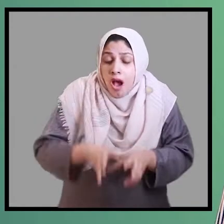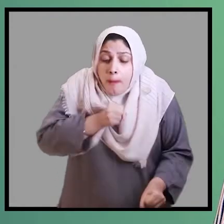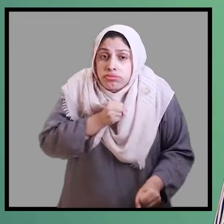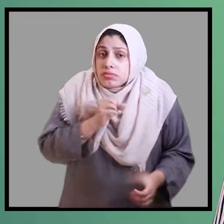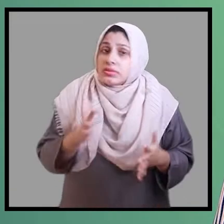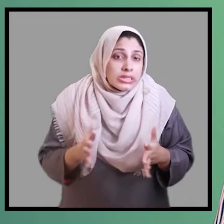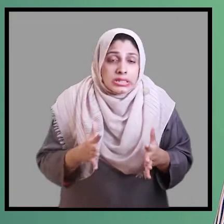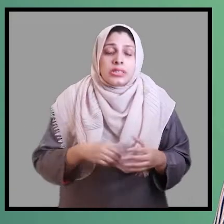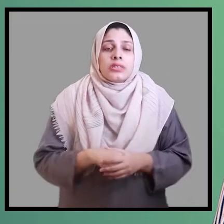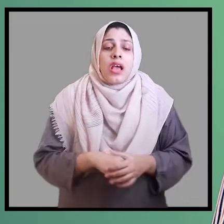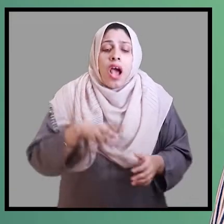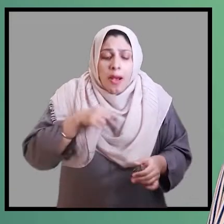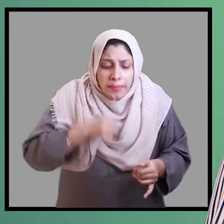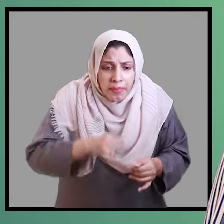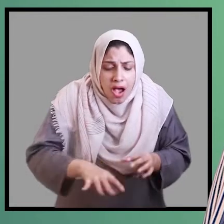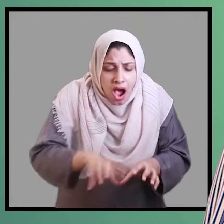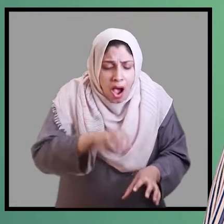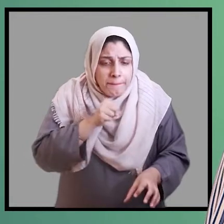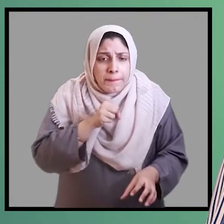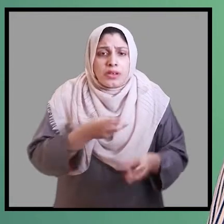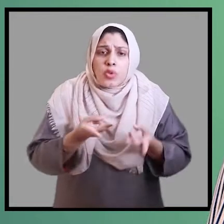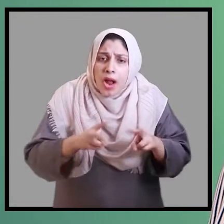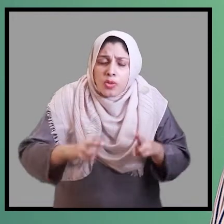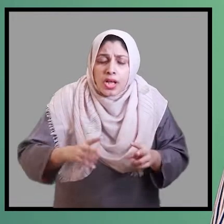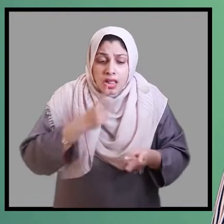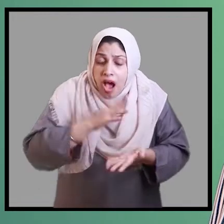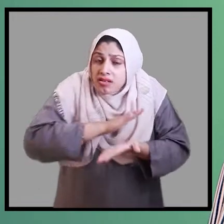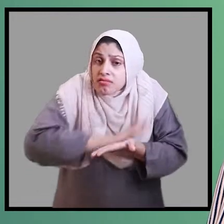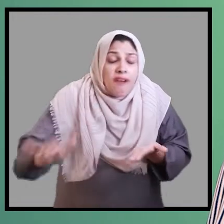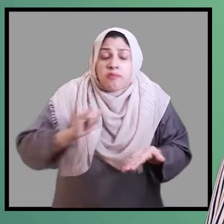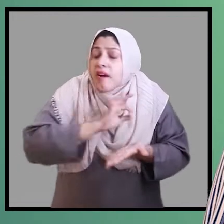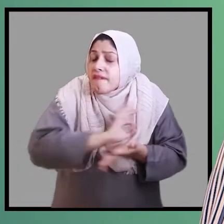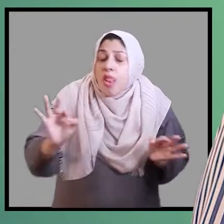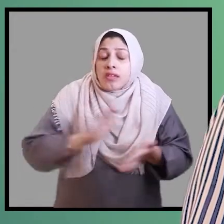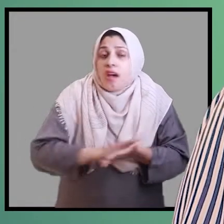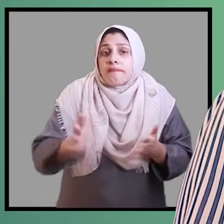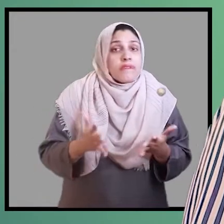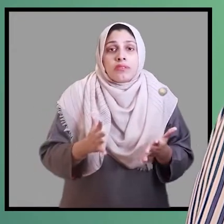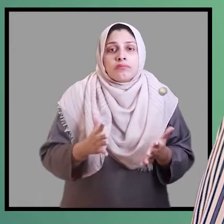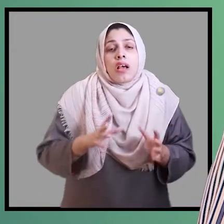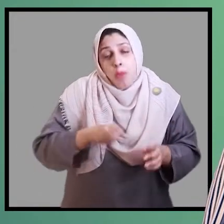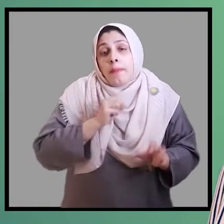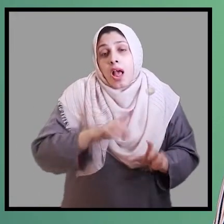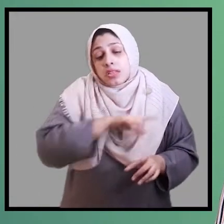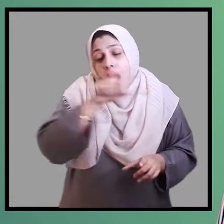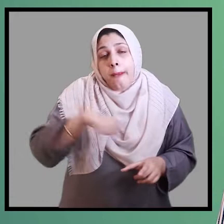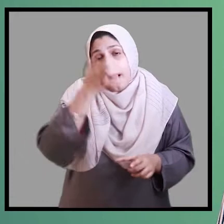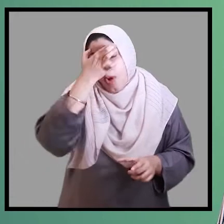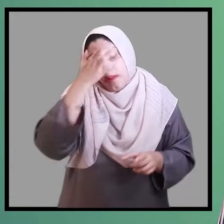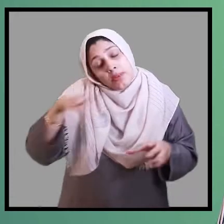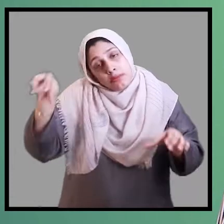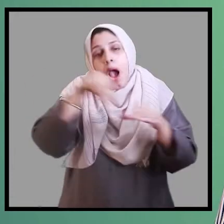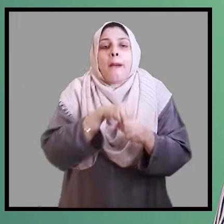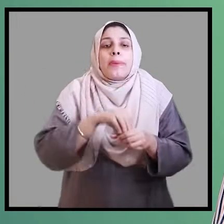अलामत होती है, रात को उठने की अलामत होती है, पेशाब का कंट्रोल नहीं होता, करते करते रुक जाता है पेशाब का पता और करने के बाद